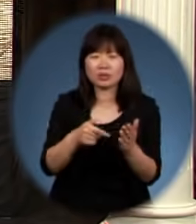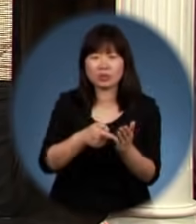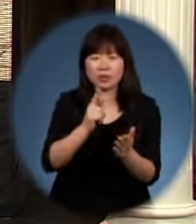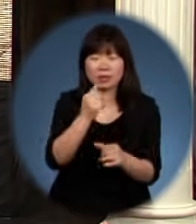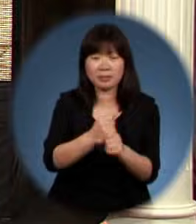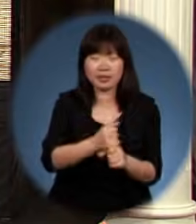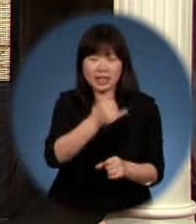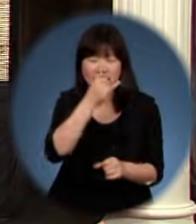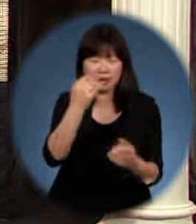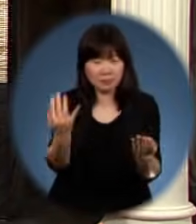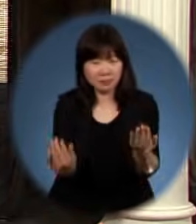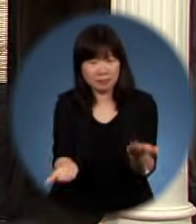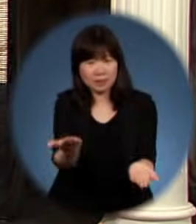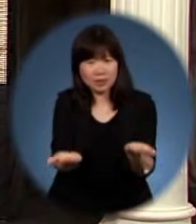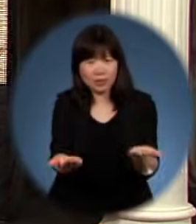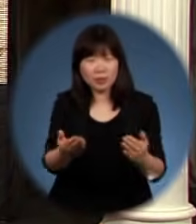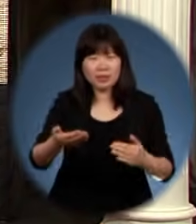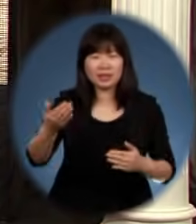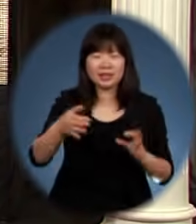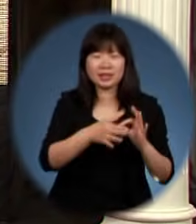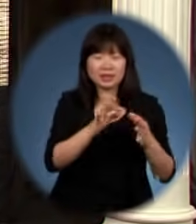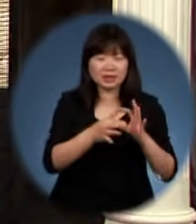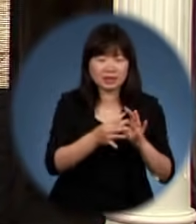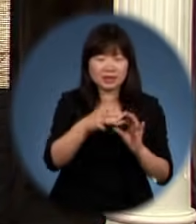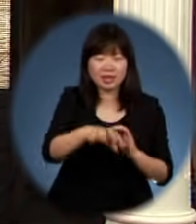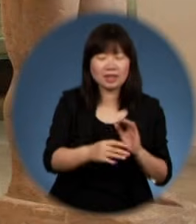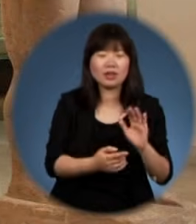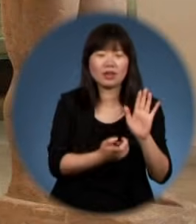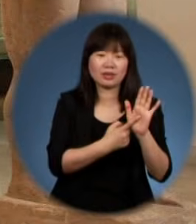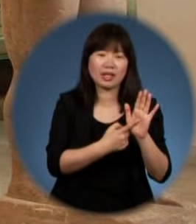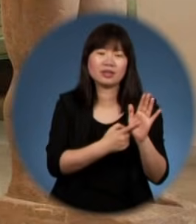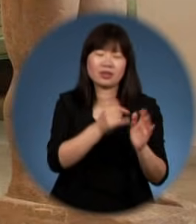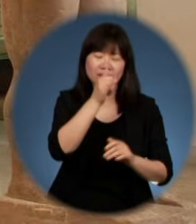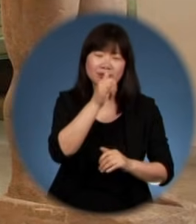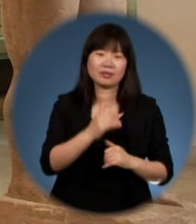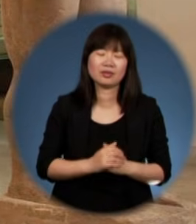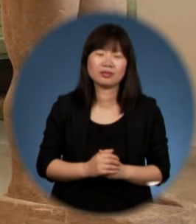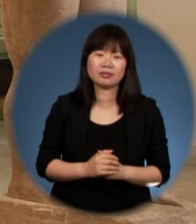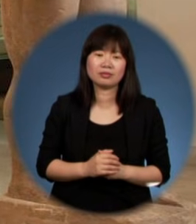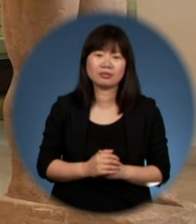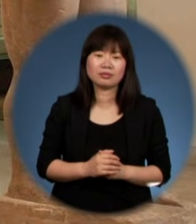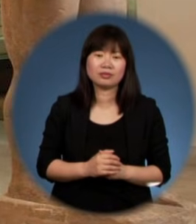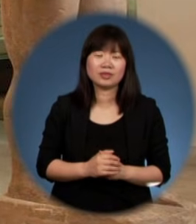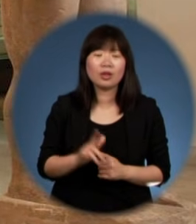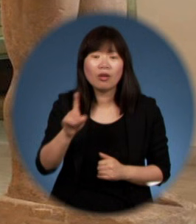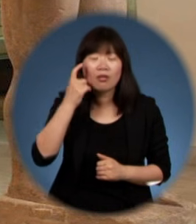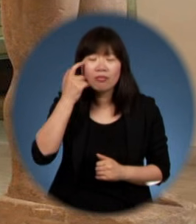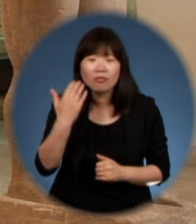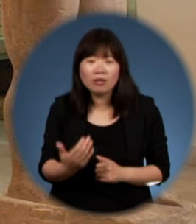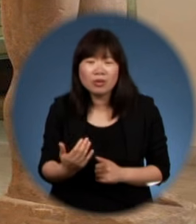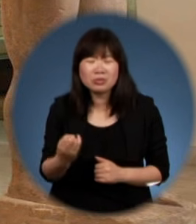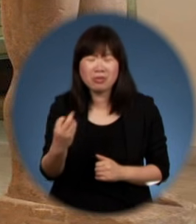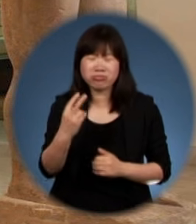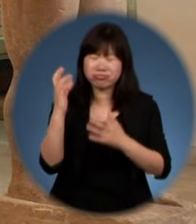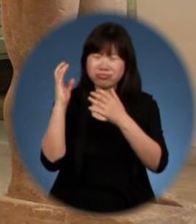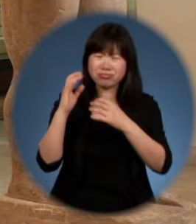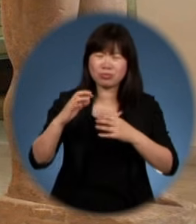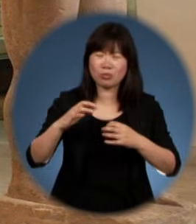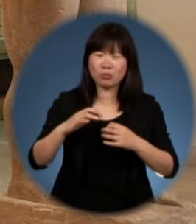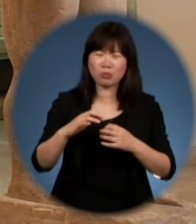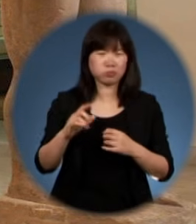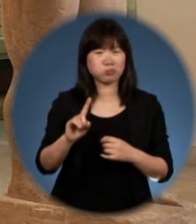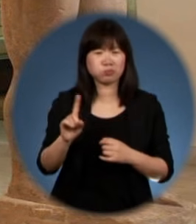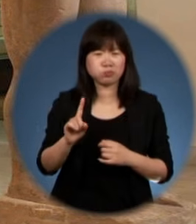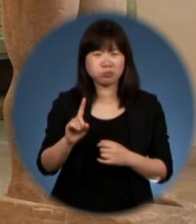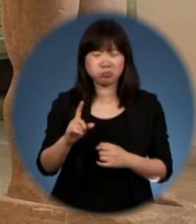은요 이건 20대 20초 가게입니다 2:00 티르 어떻습니까 좀 부산 스럽죠 뻣뻣 하시고 줘